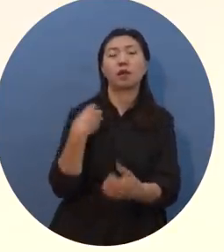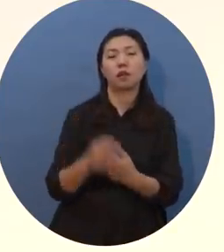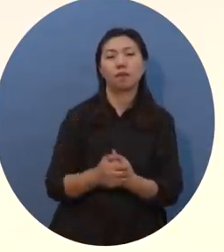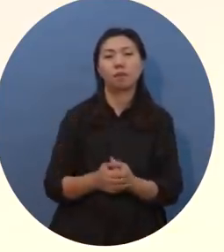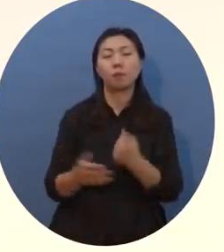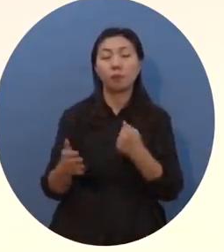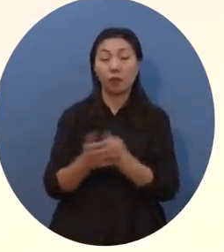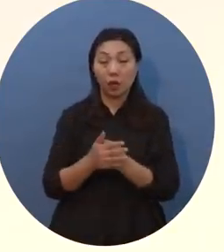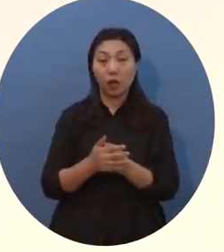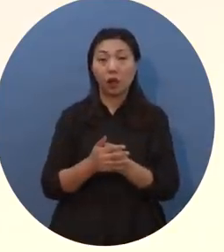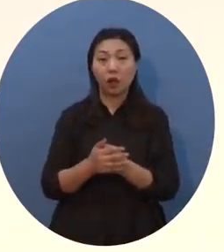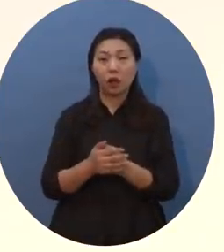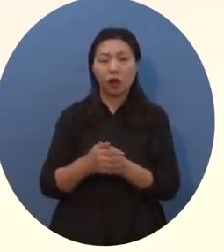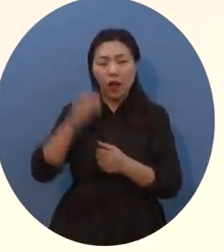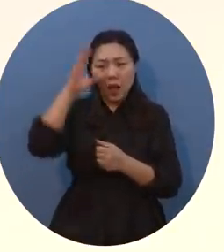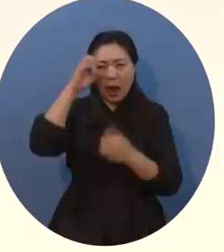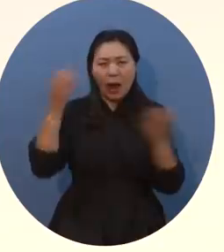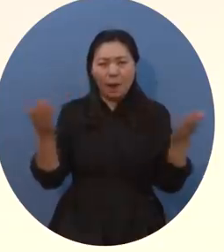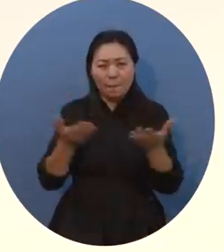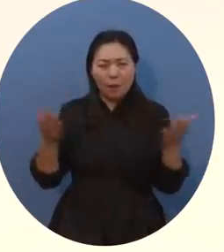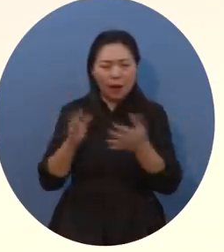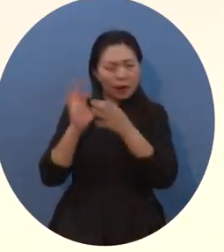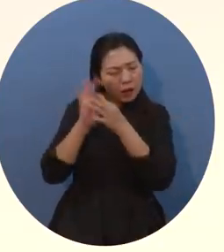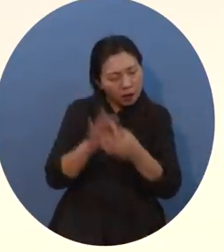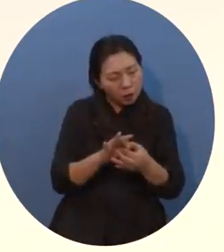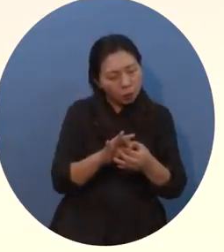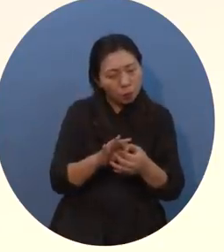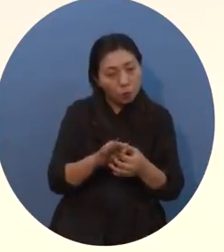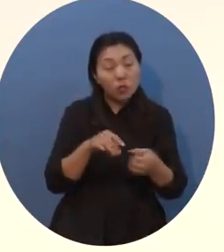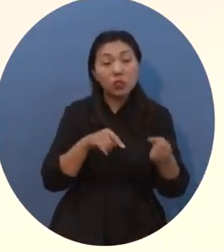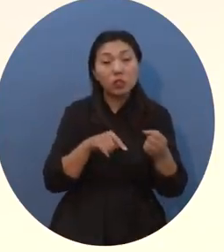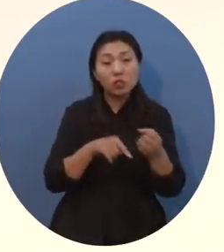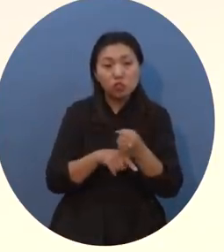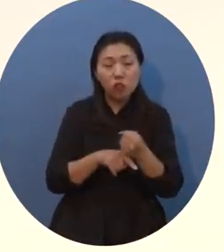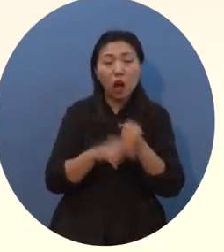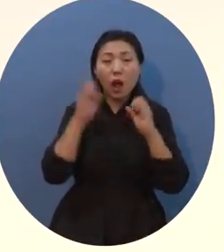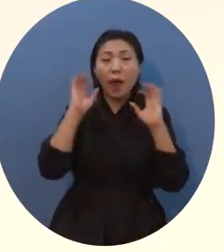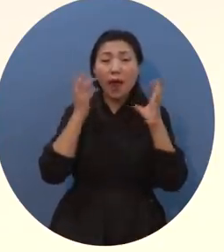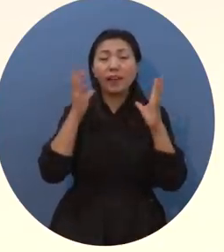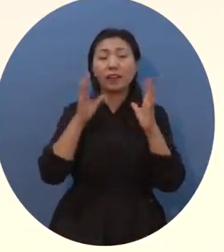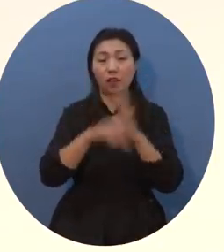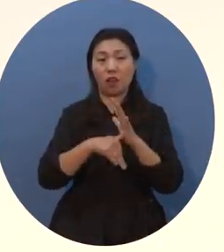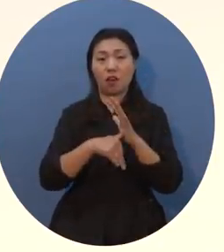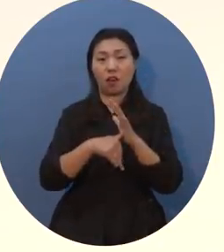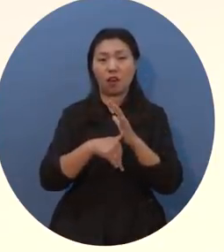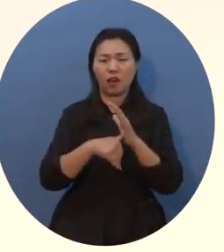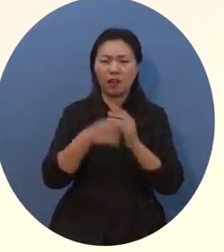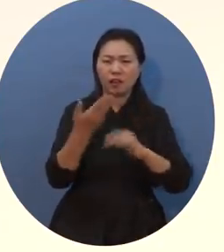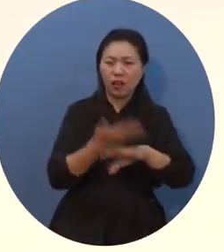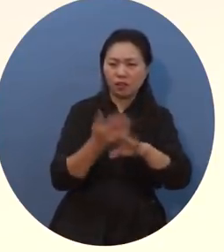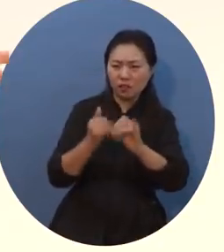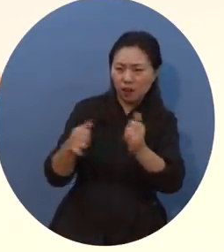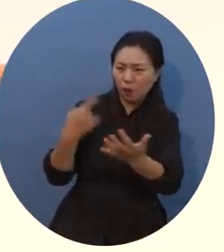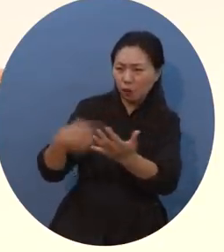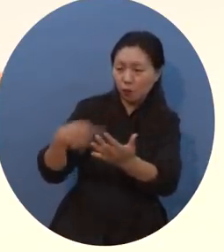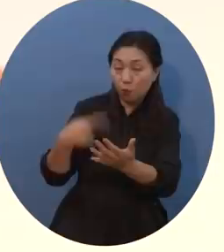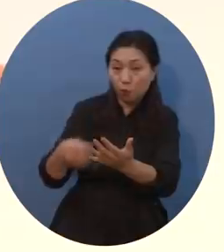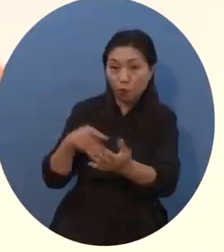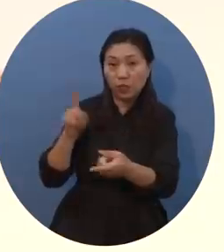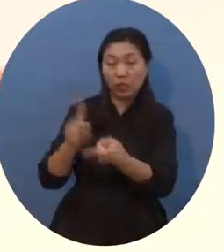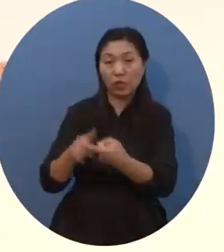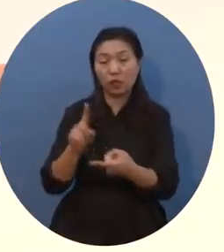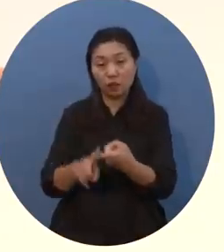그러니까 계속 그 아르바이트를 한 게 이 어릴 때 이 뭐요 가르치는 거에